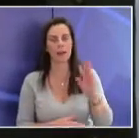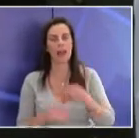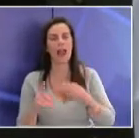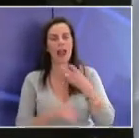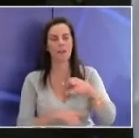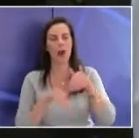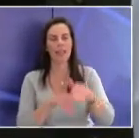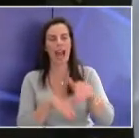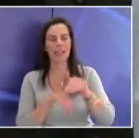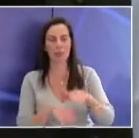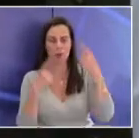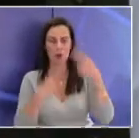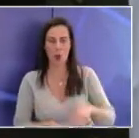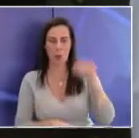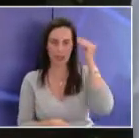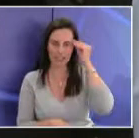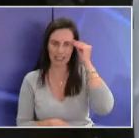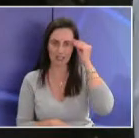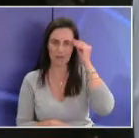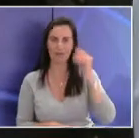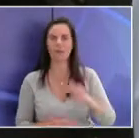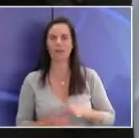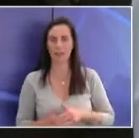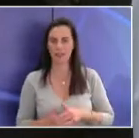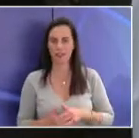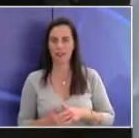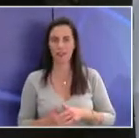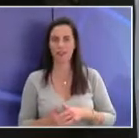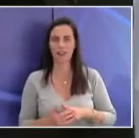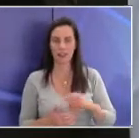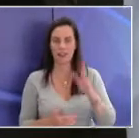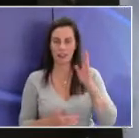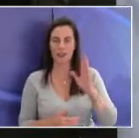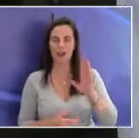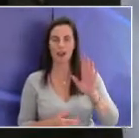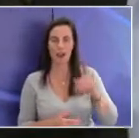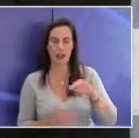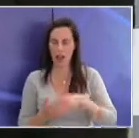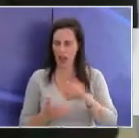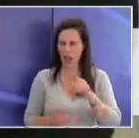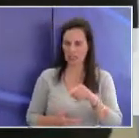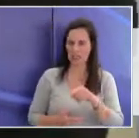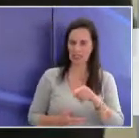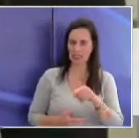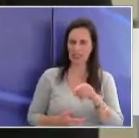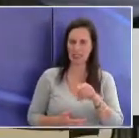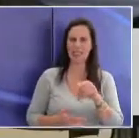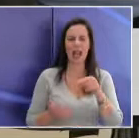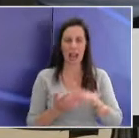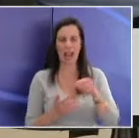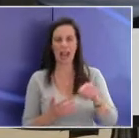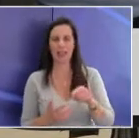את יום העצמאות ויום הזיכרון. כראש ממשלה שעתיד להיווחר, ולכן... אבל זה יהיה לו בקמפיין, זה יהיה לו...